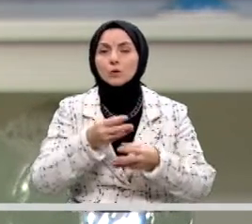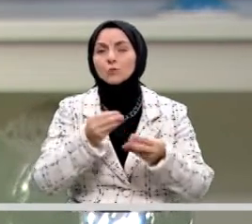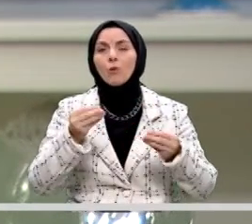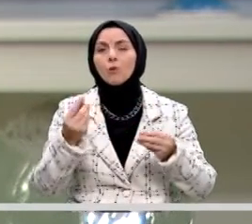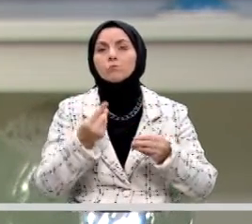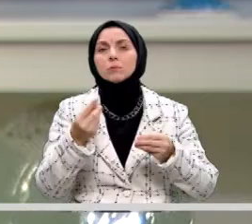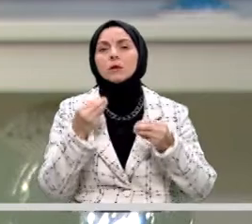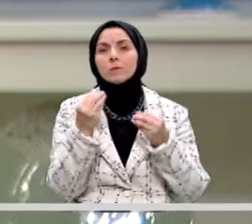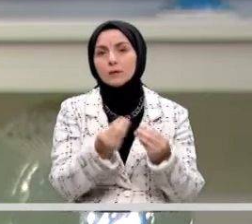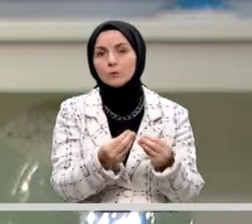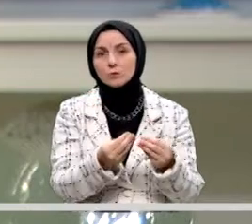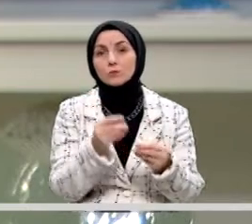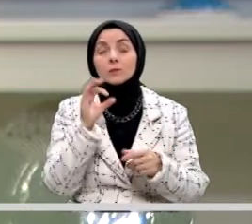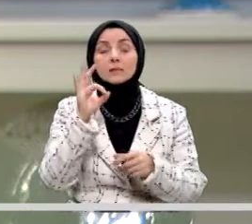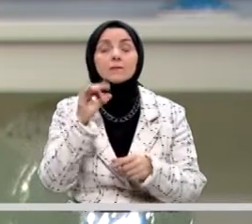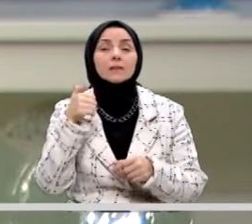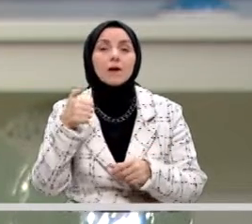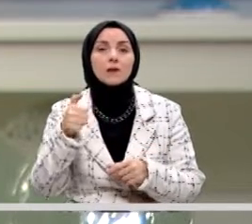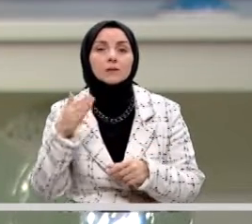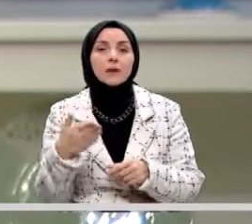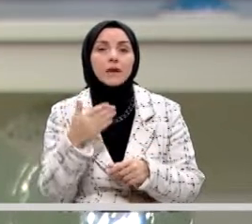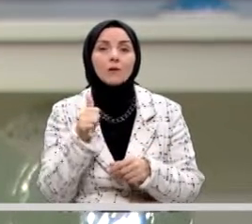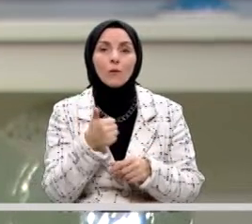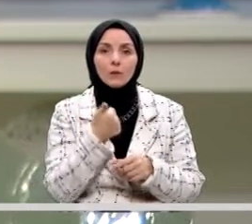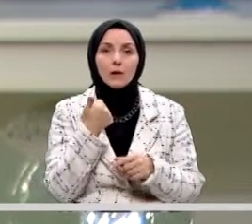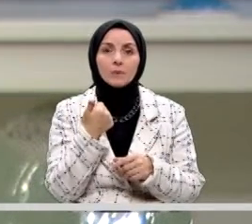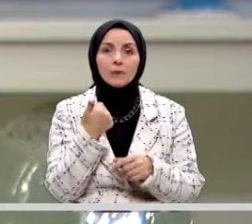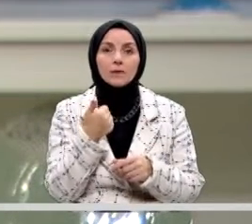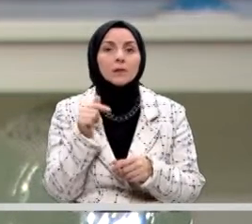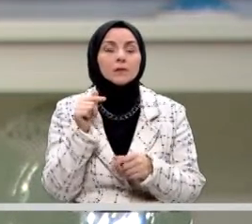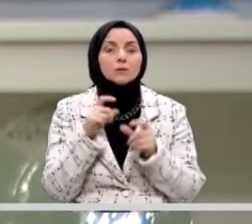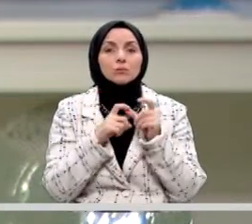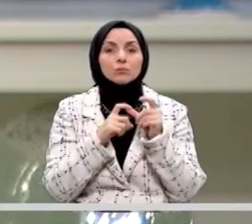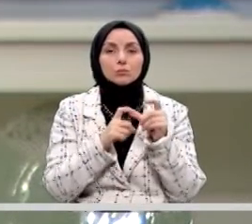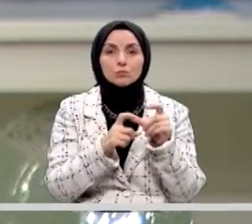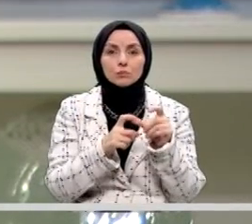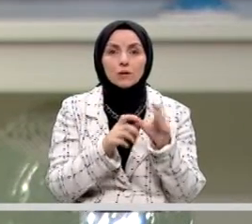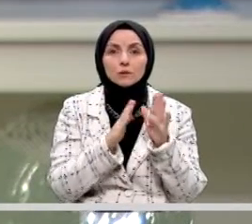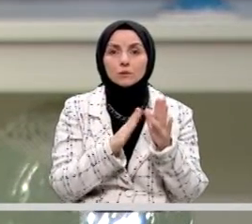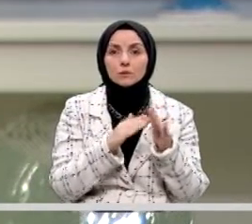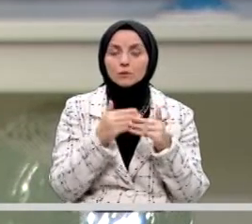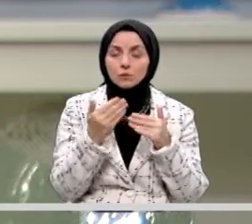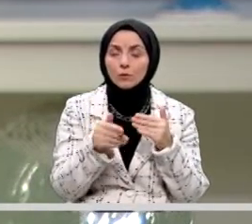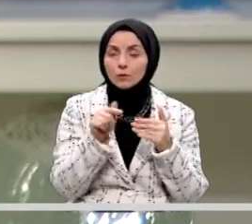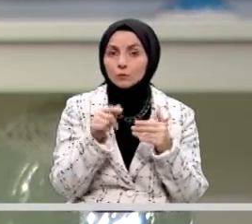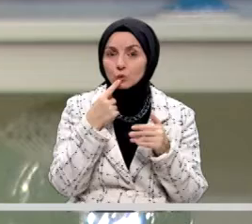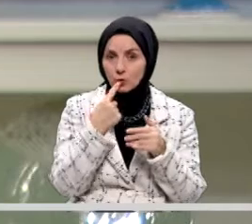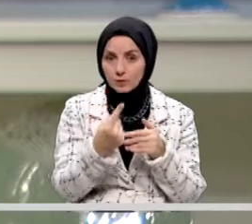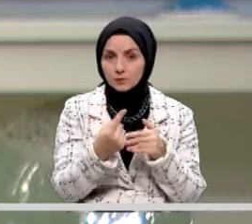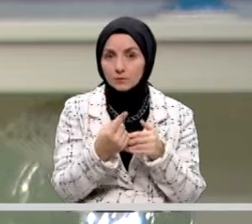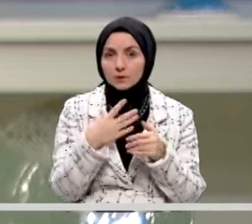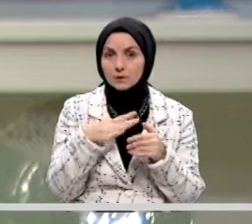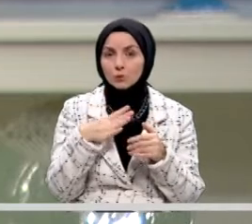06 en önemli biriniz size anlatırken Ben merak ettim Sorumun devamında tam buraya gelecektim Şimdi biz bilgiyi alkışlamayı işte akademik bir çıktı